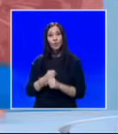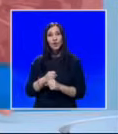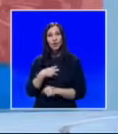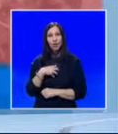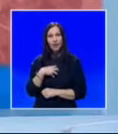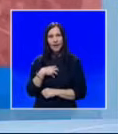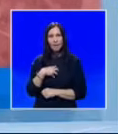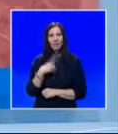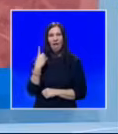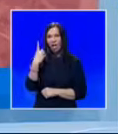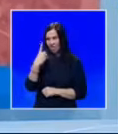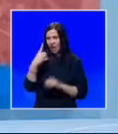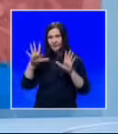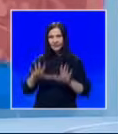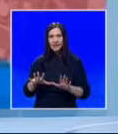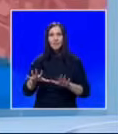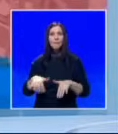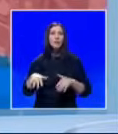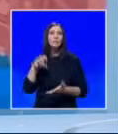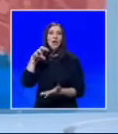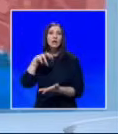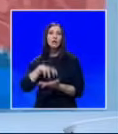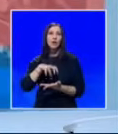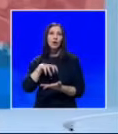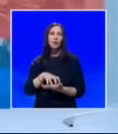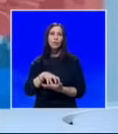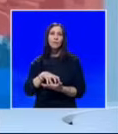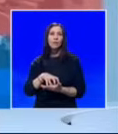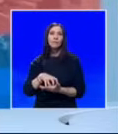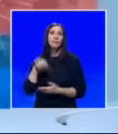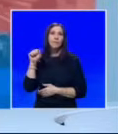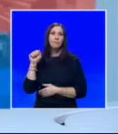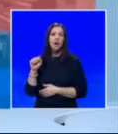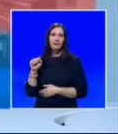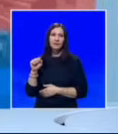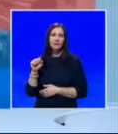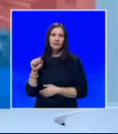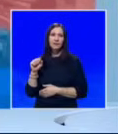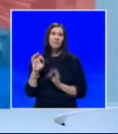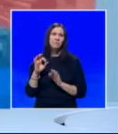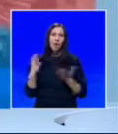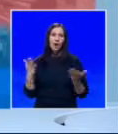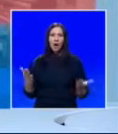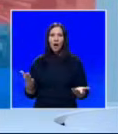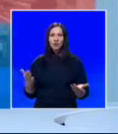е една десета от парламентарната група на формацията. Така